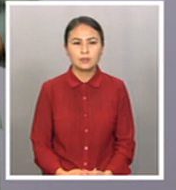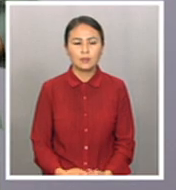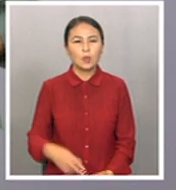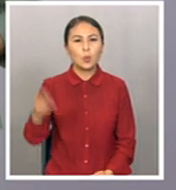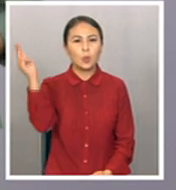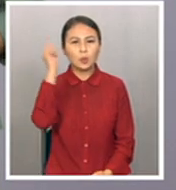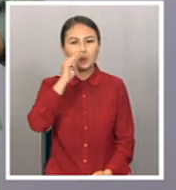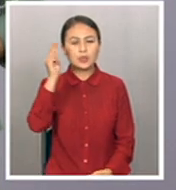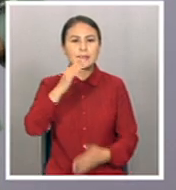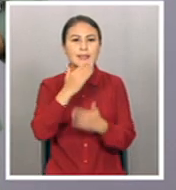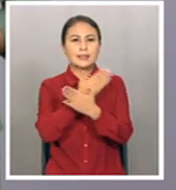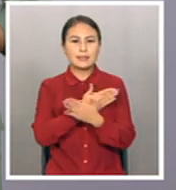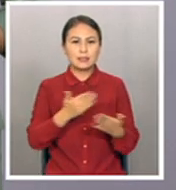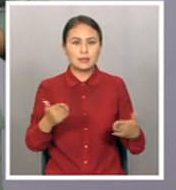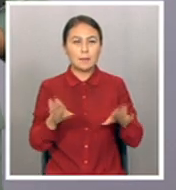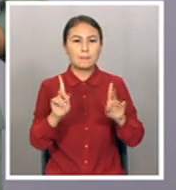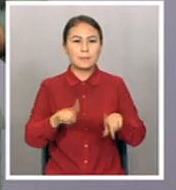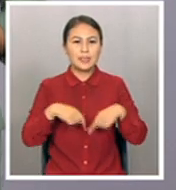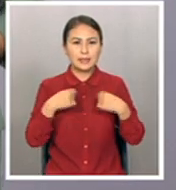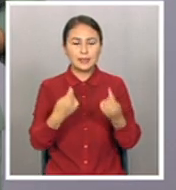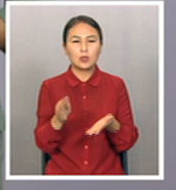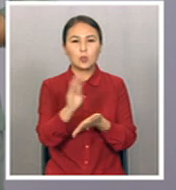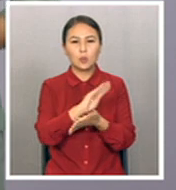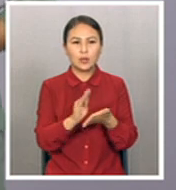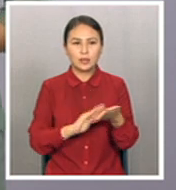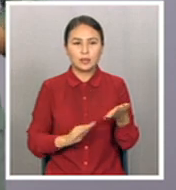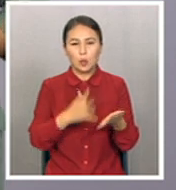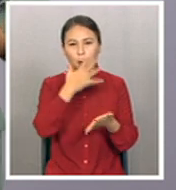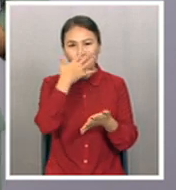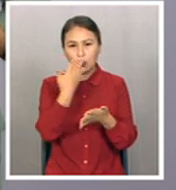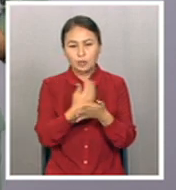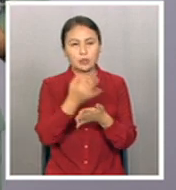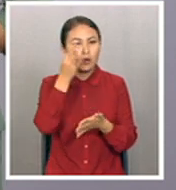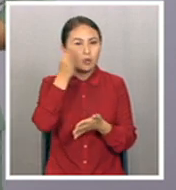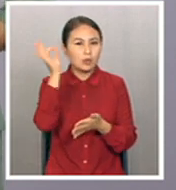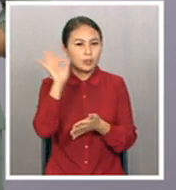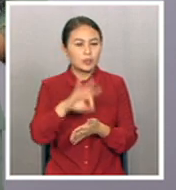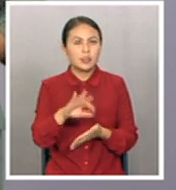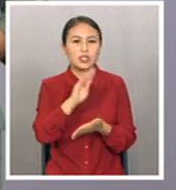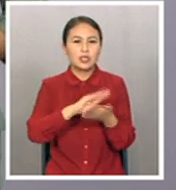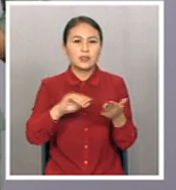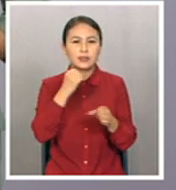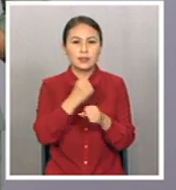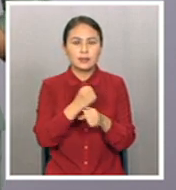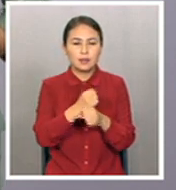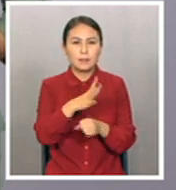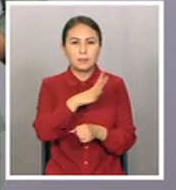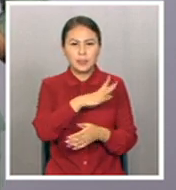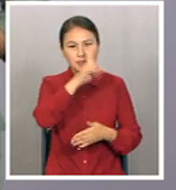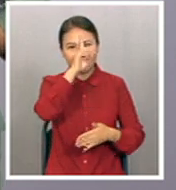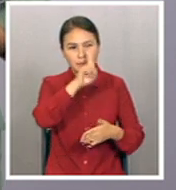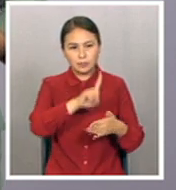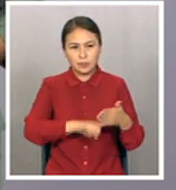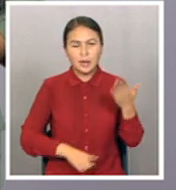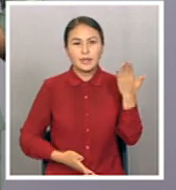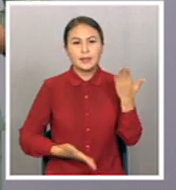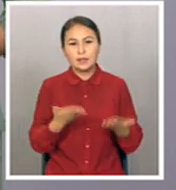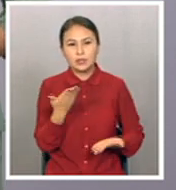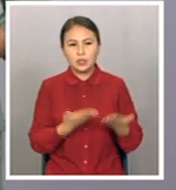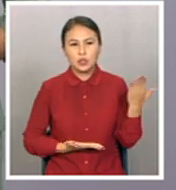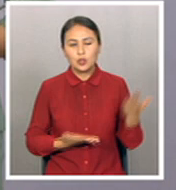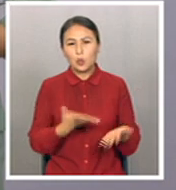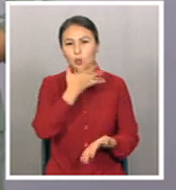Оқушылар, сіздер берілген өлеңнен өз тұжырымдарыңызды жасадыңыздар деген сенімдемін. Ендеше